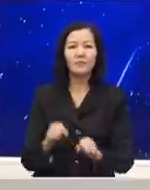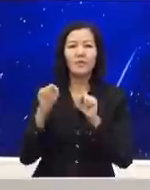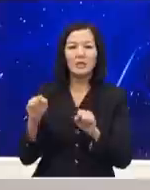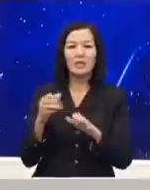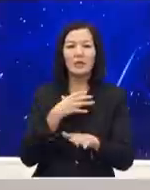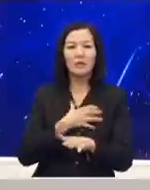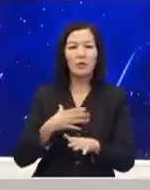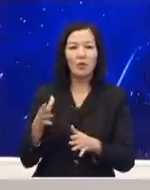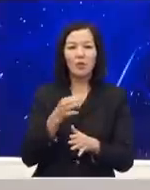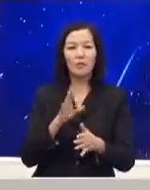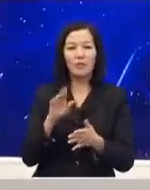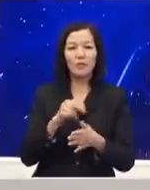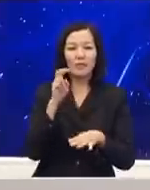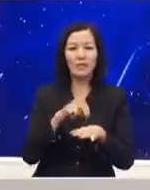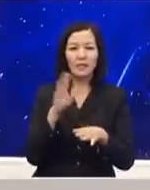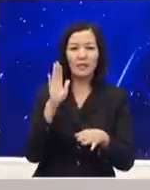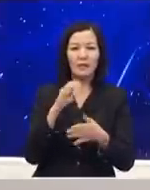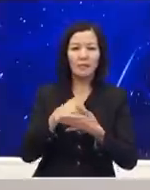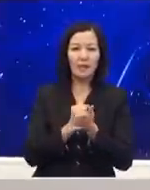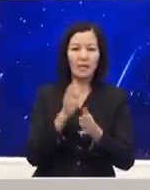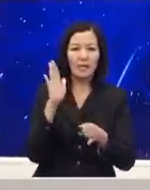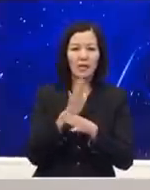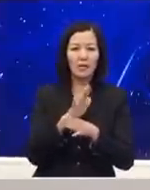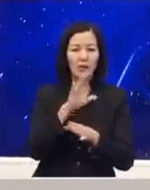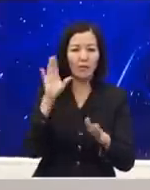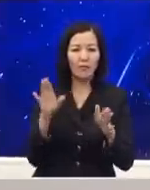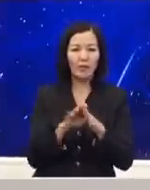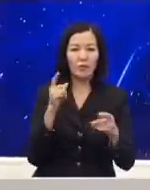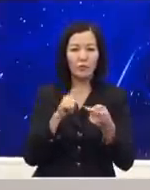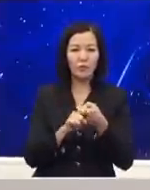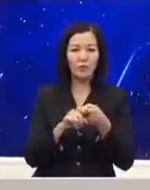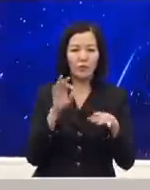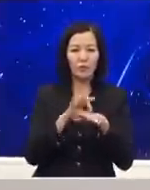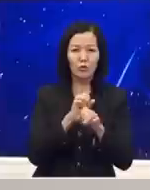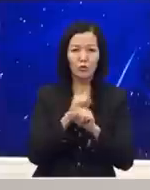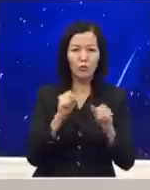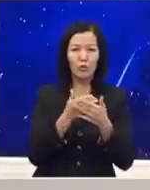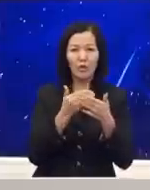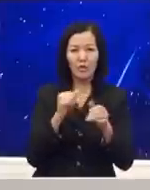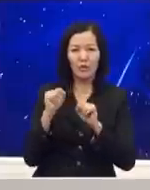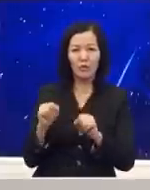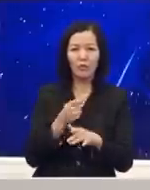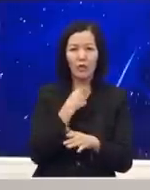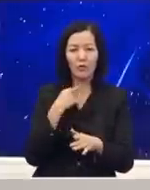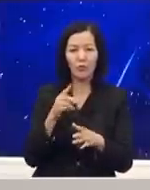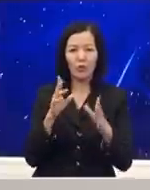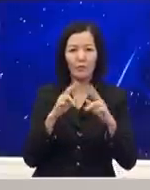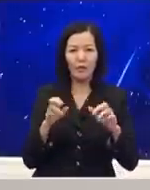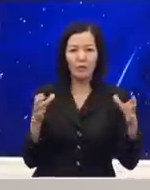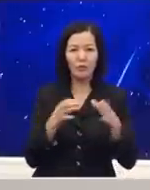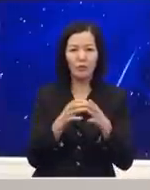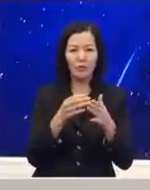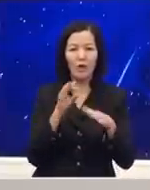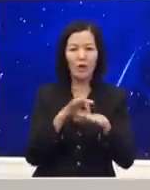Сақтансаң сақтайды облыстың бас санитар дәрігері бекіткен қаулыға бағыну вирусты жұқтырмаудың бірегей жолы. Талдықорғанда мониторинг топтары індеттің алдын